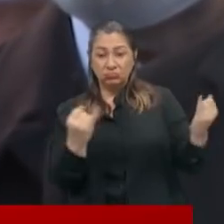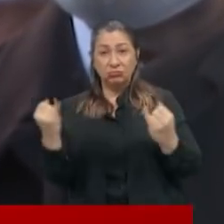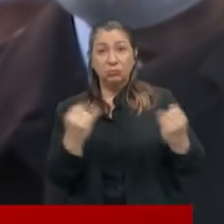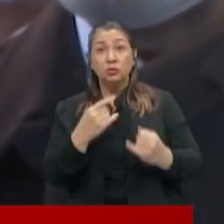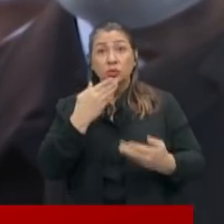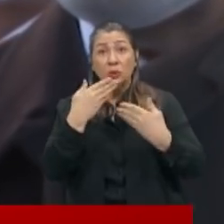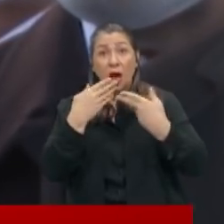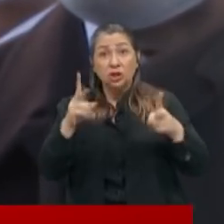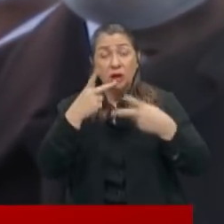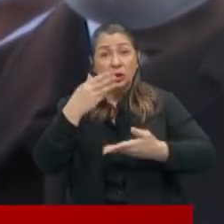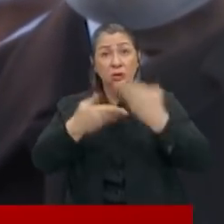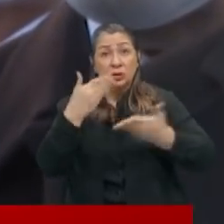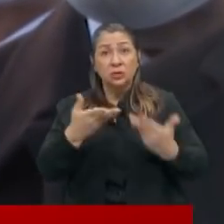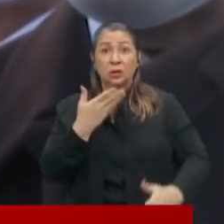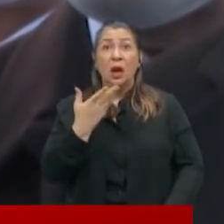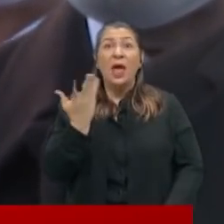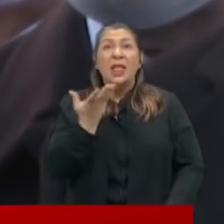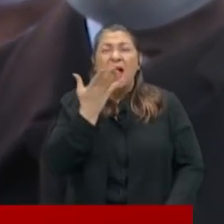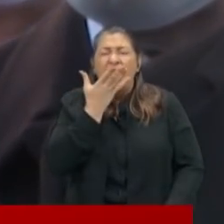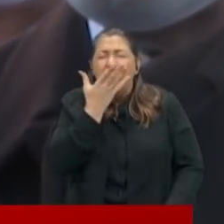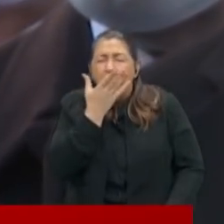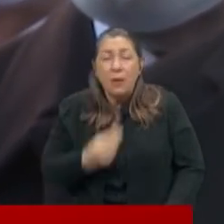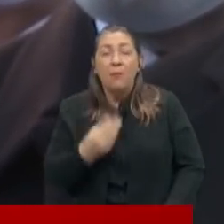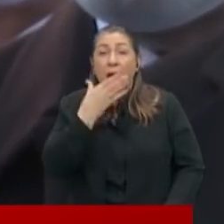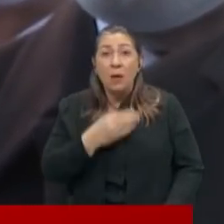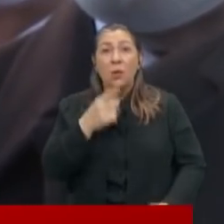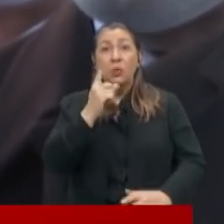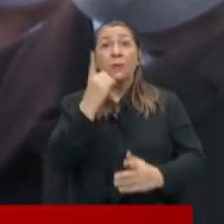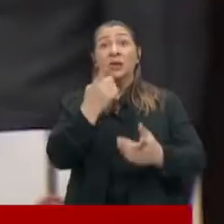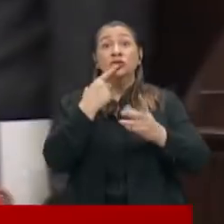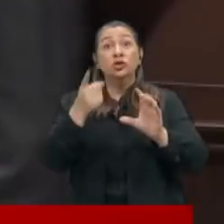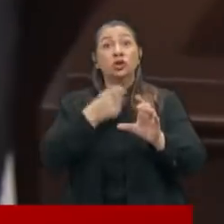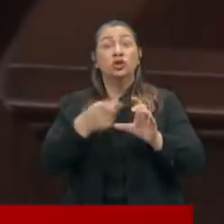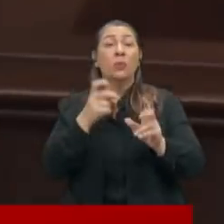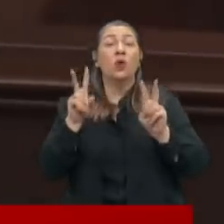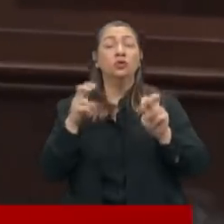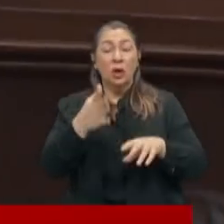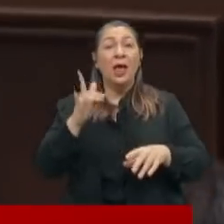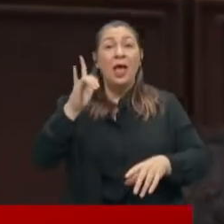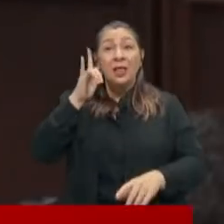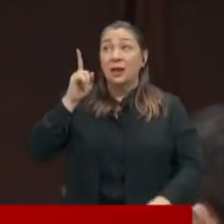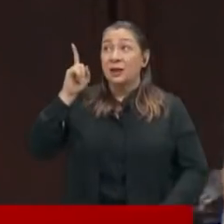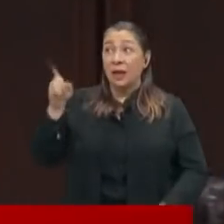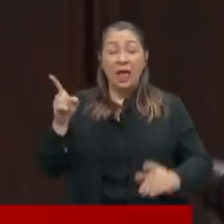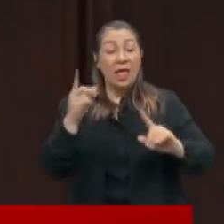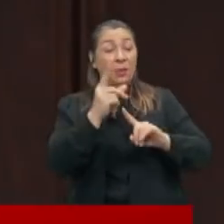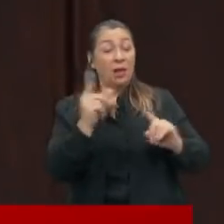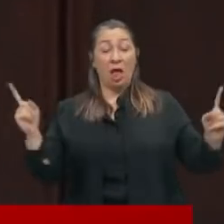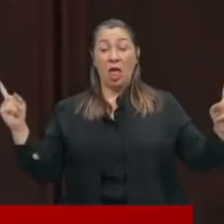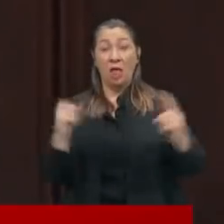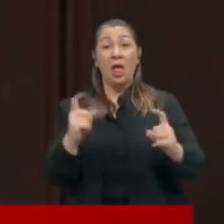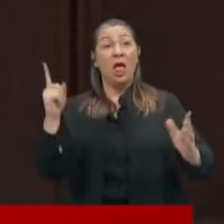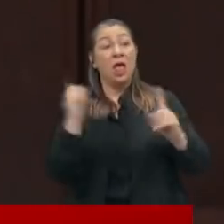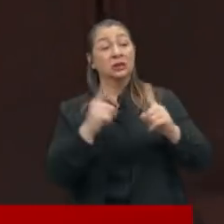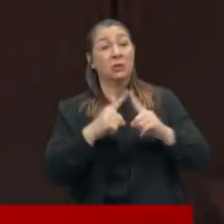En hafif deyimiyle ayıptır, ayıp. Bu da bir fezleke konusudur. Erdoğan'ın Edirne'dekiyle İmralı'daki